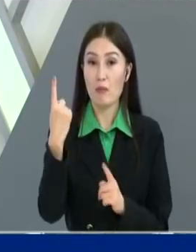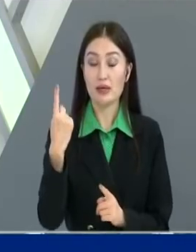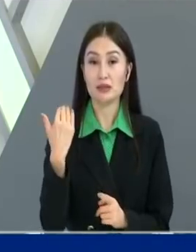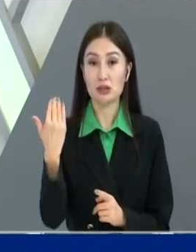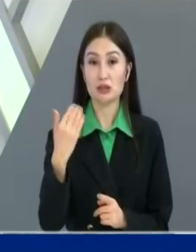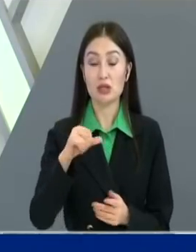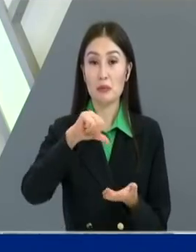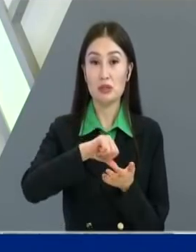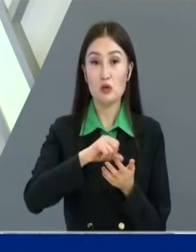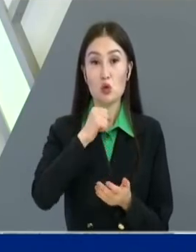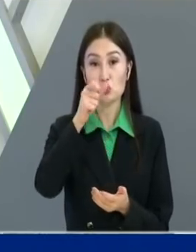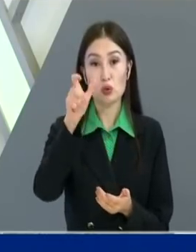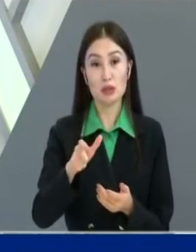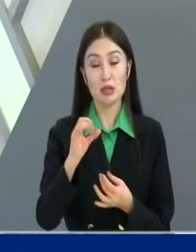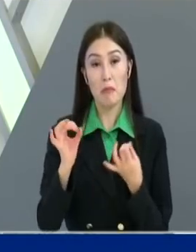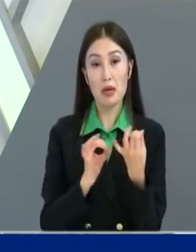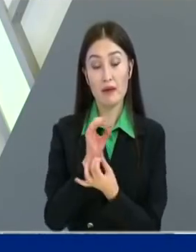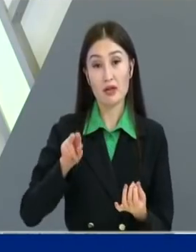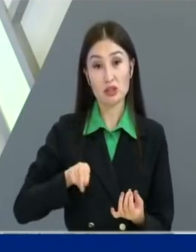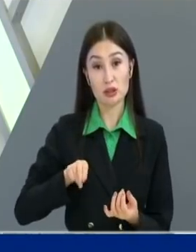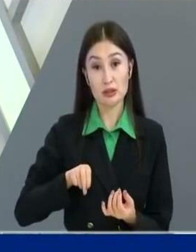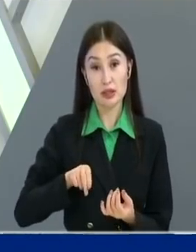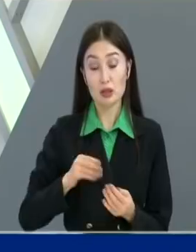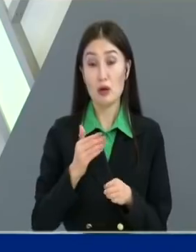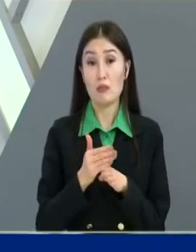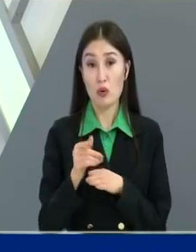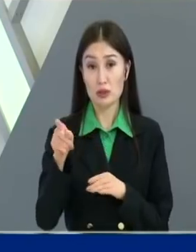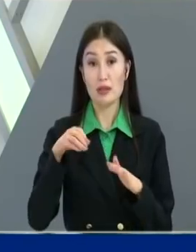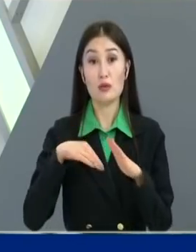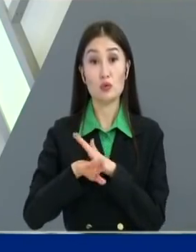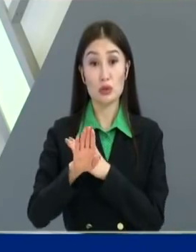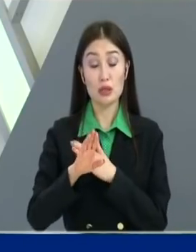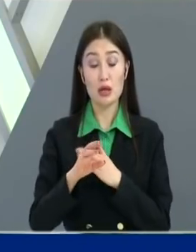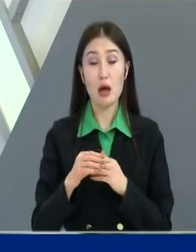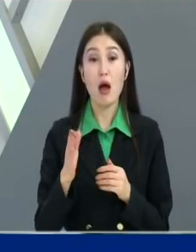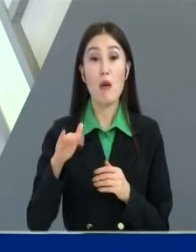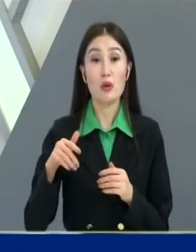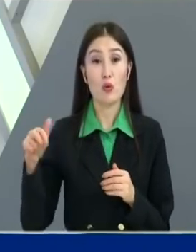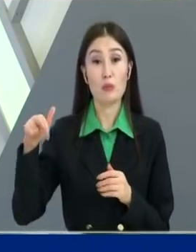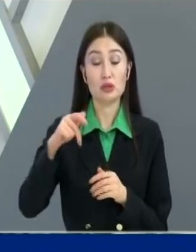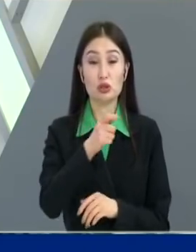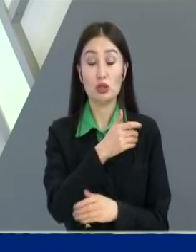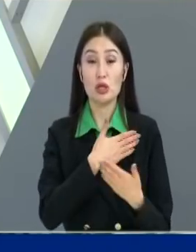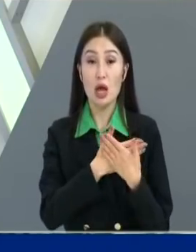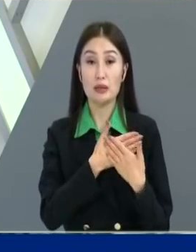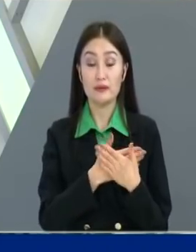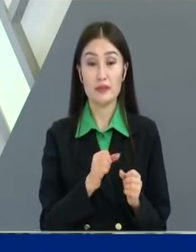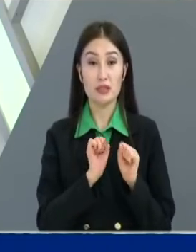представился журналистом. С ним переговорил директор агентства, после они ушли. Далее на подмогу пришли дружинники.